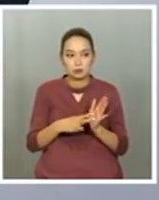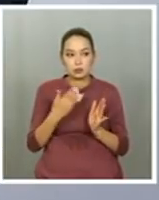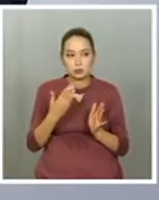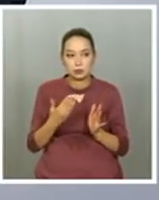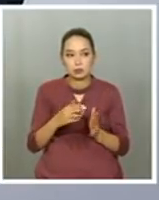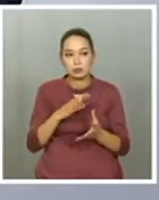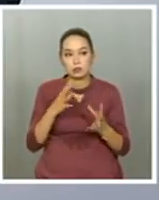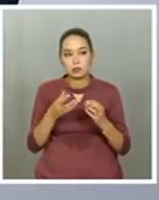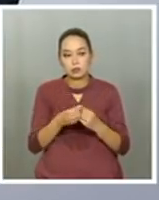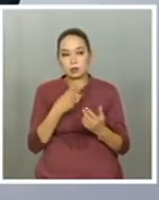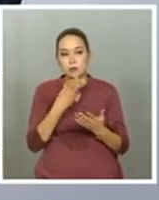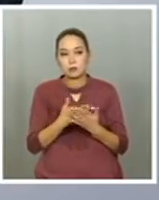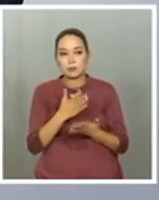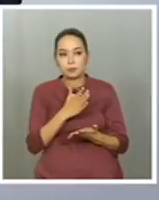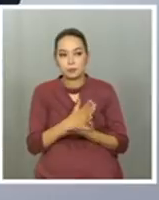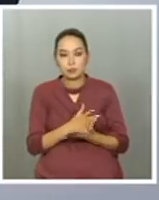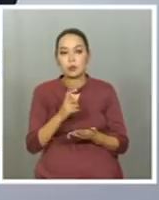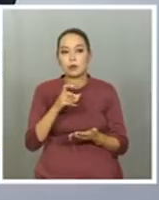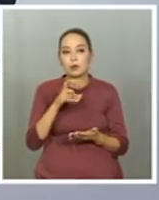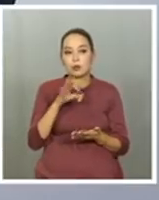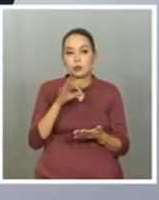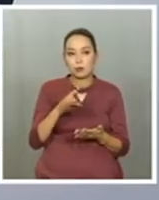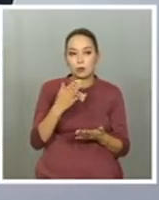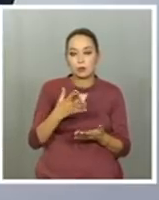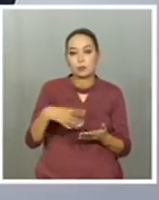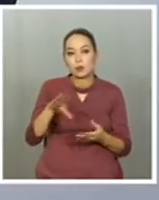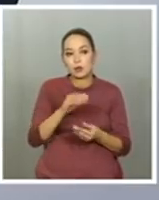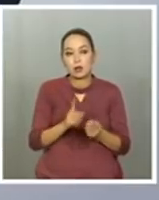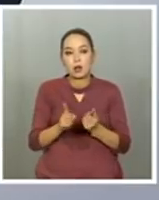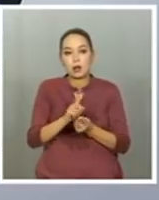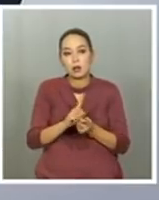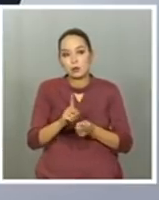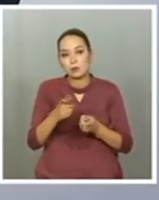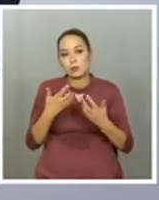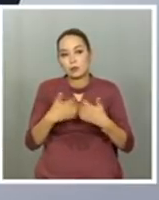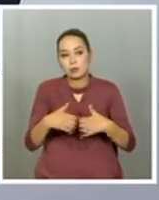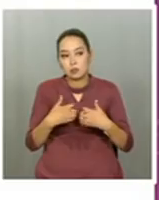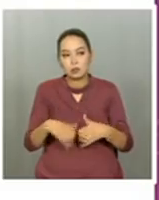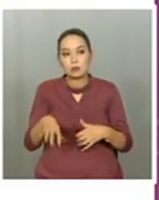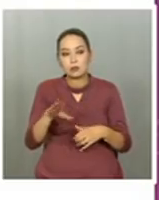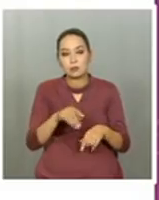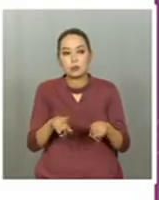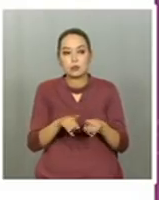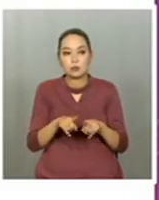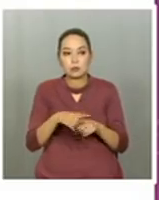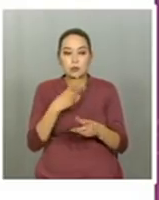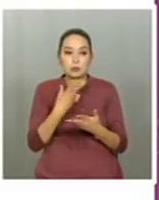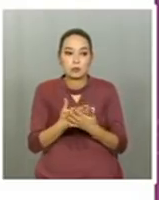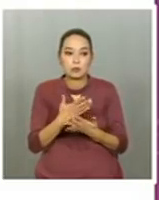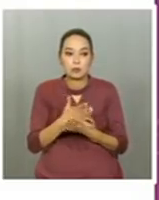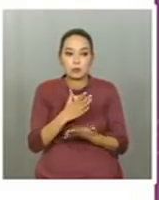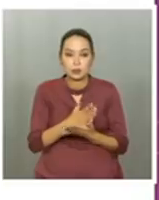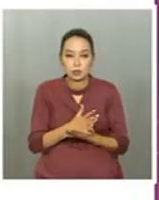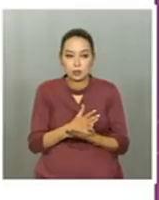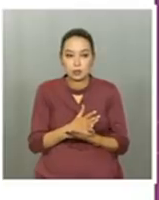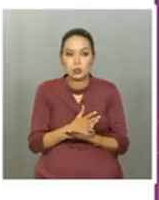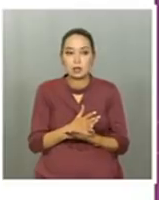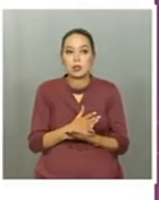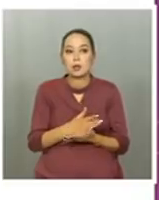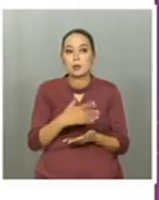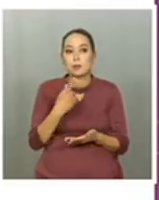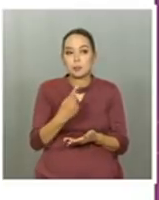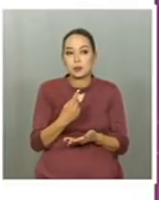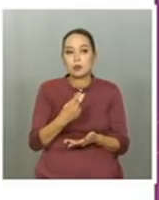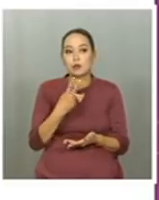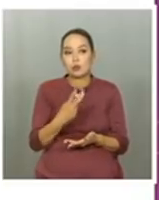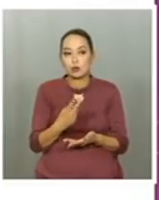Хлор тотығу дәрежесін айнымалы көрсетеді. Хлор жай зат күйінде 0 тотығу дәрежесін және 1, 3,